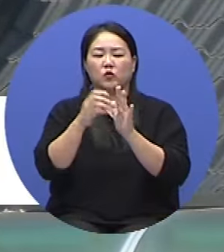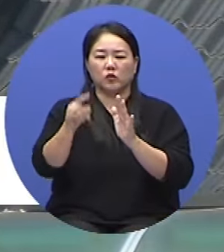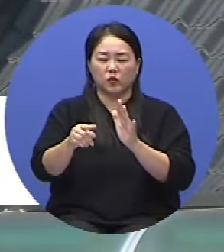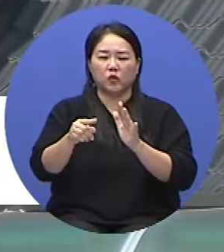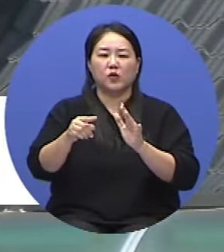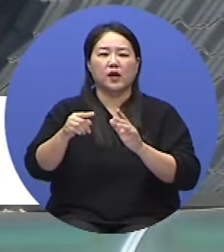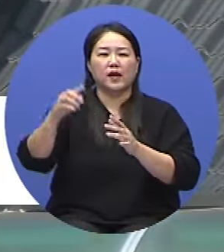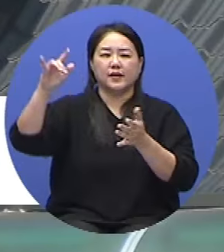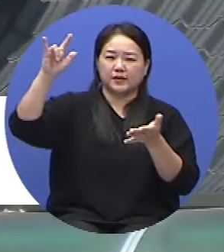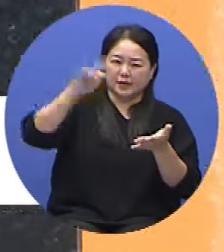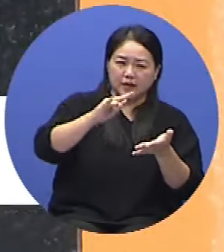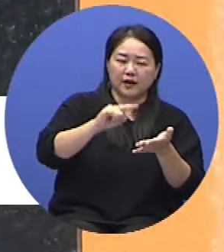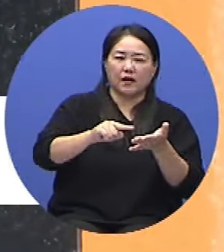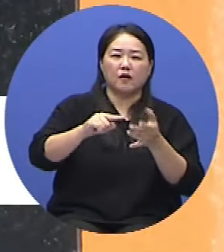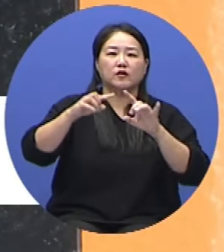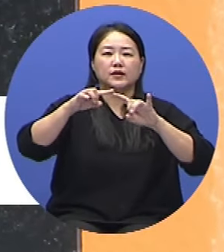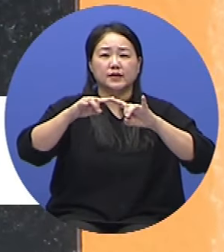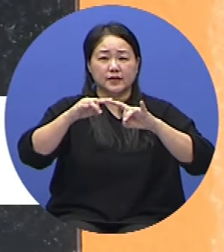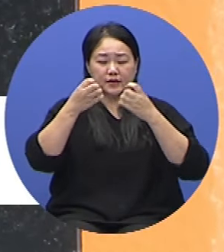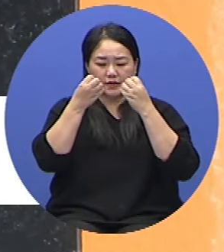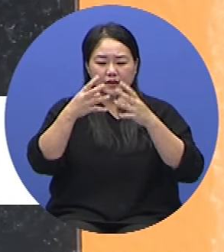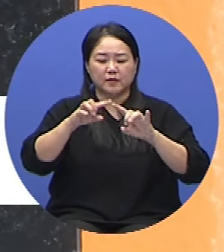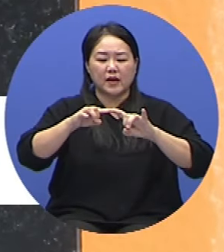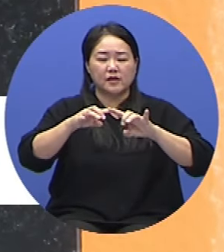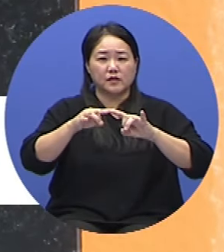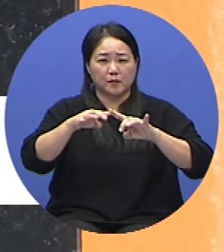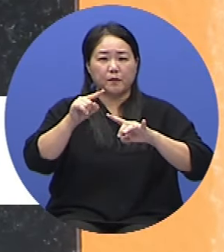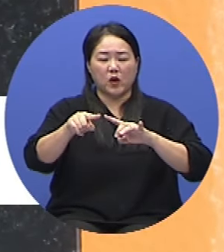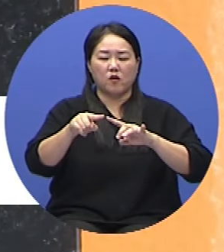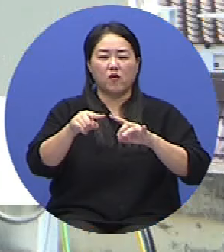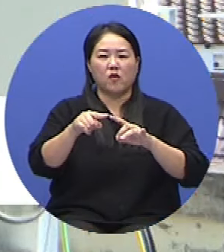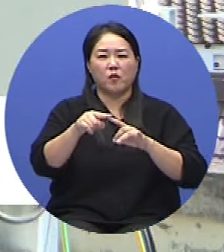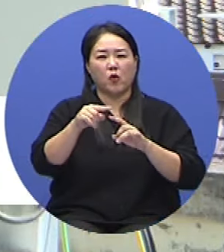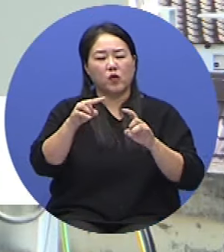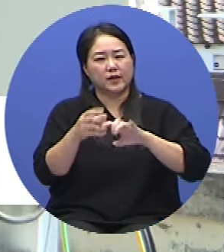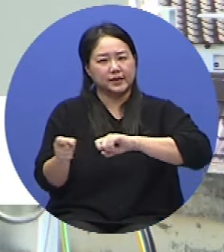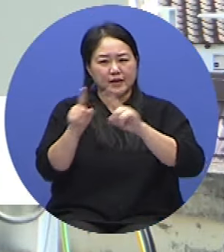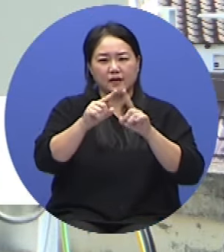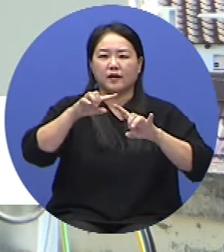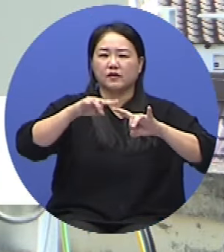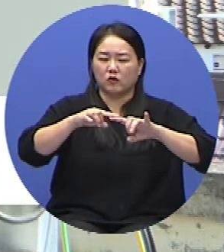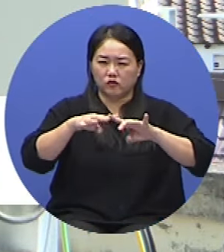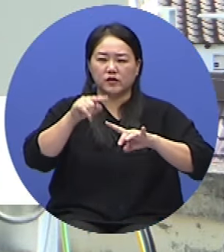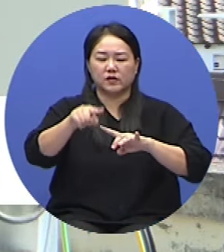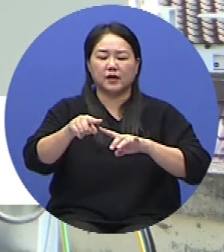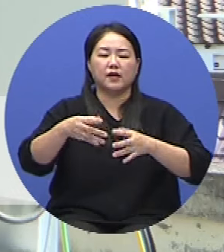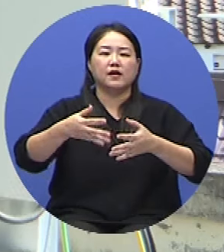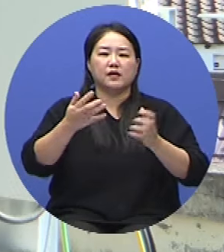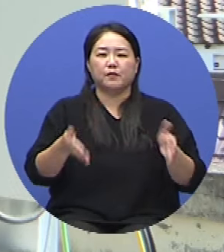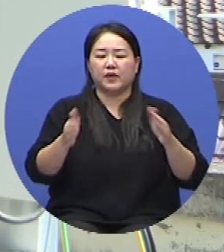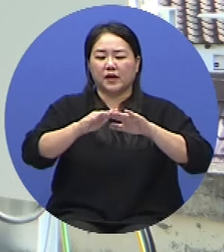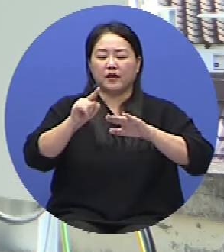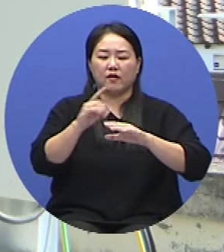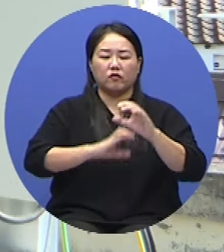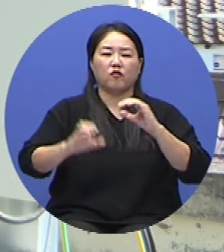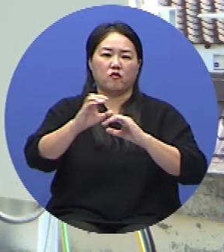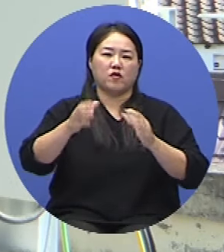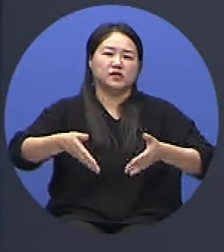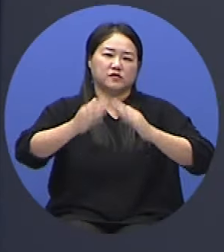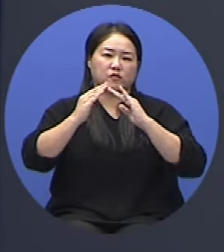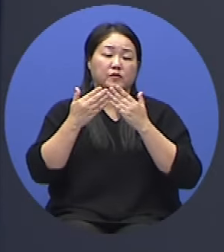내년에는 28억 원을 들여 주색면과 금지면, 대강면 302개 건물에 신재생 에너지 설비를 추가로